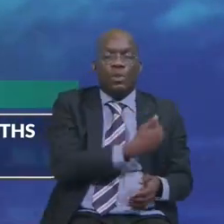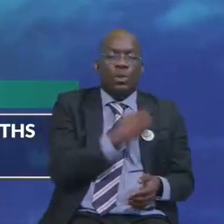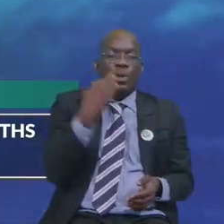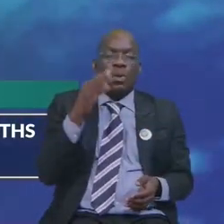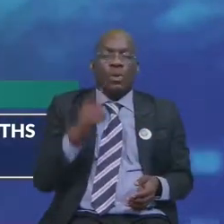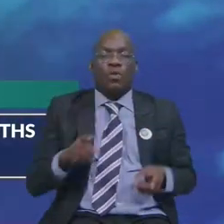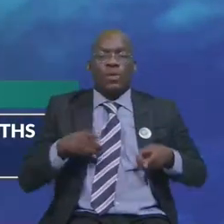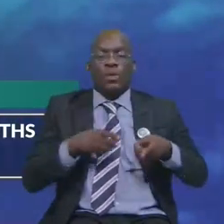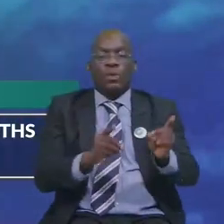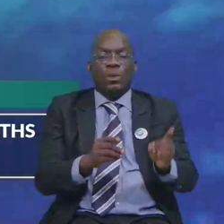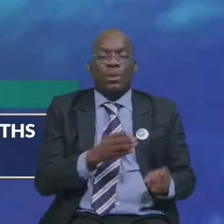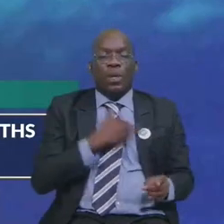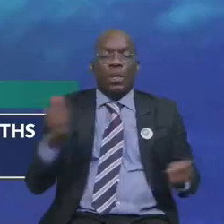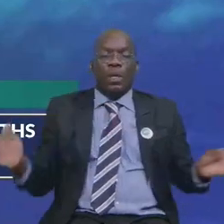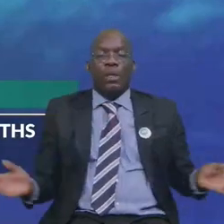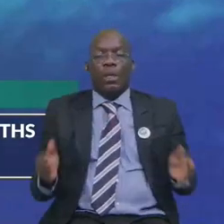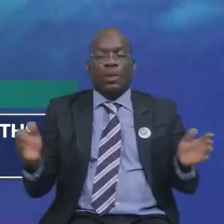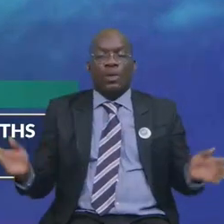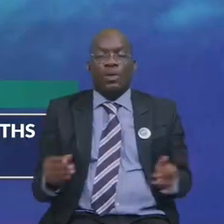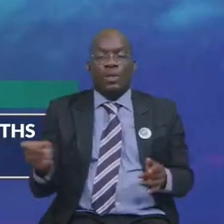persévérer dans la foi